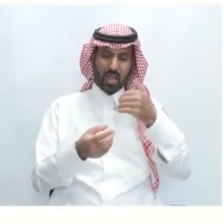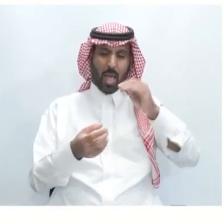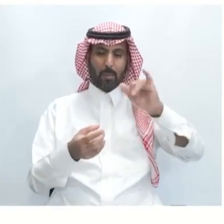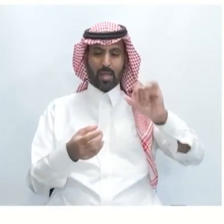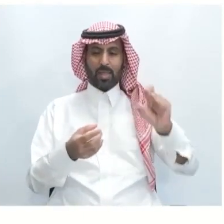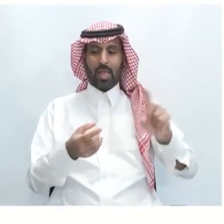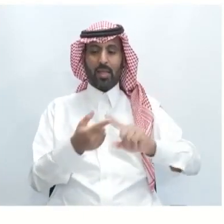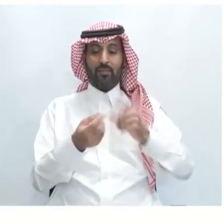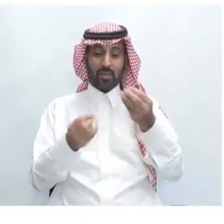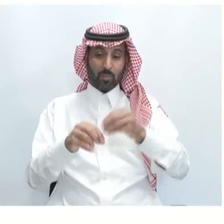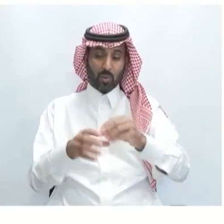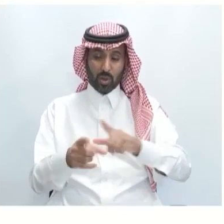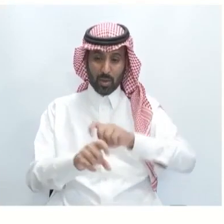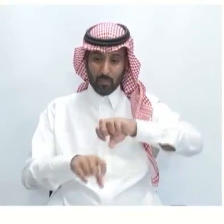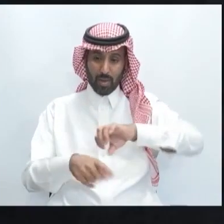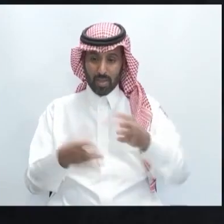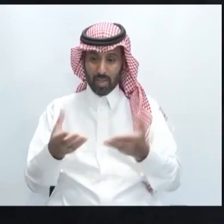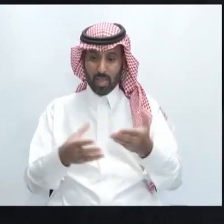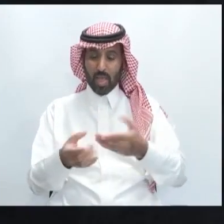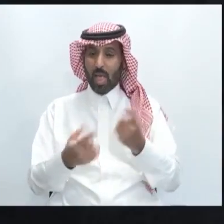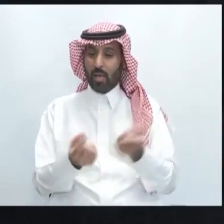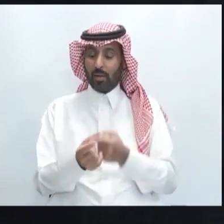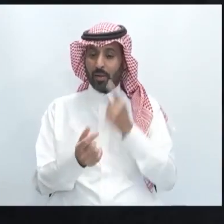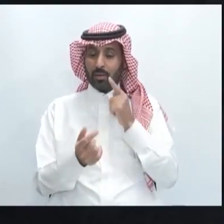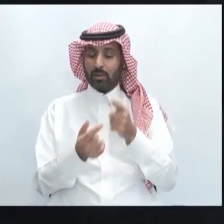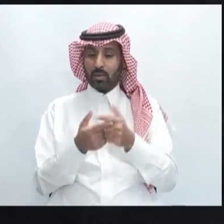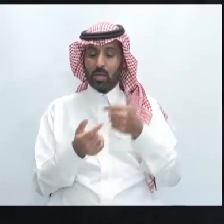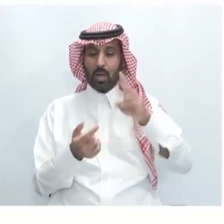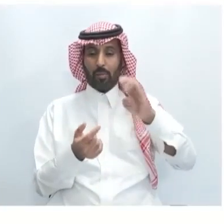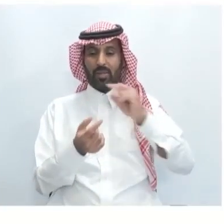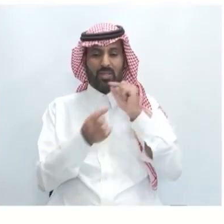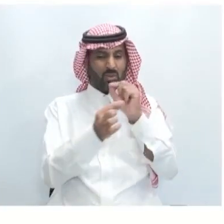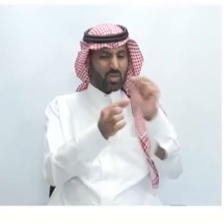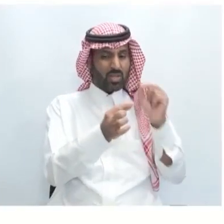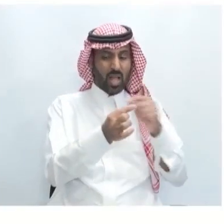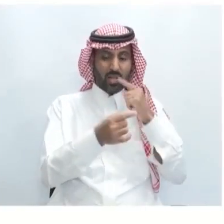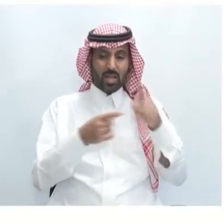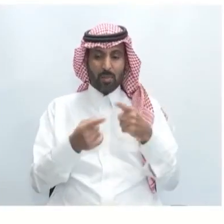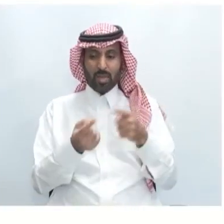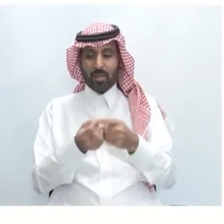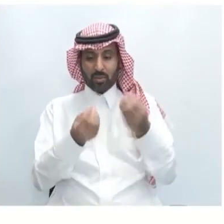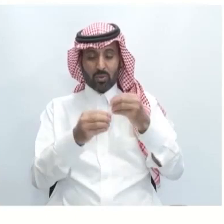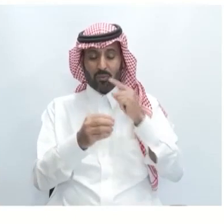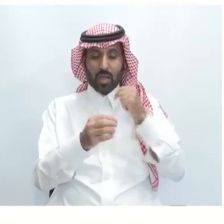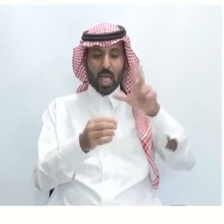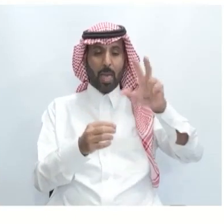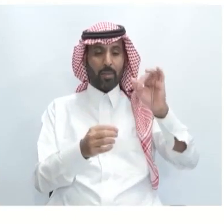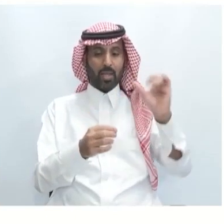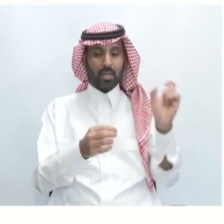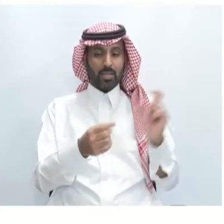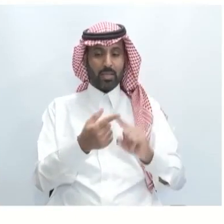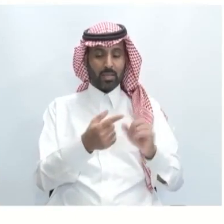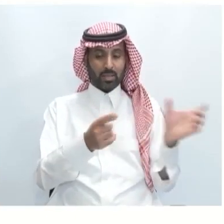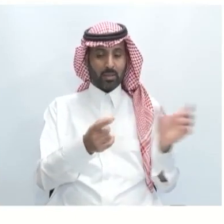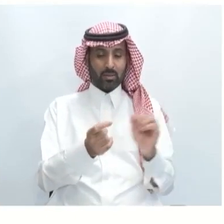الامينيه في المركبات العضويه اذا تعريف الحمض الاميني عباره عن جزيئات عضويه توجد فيها مجموعه الامين من